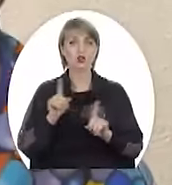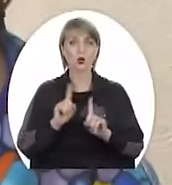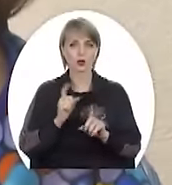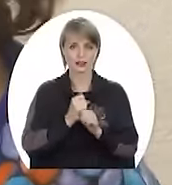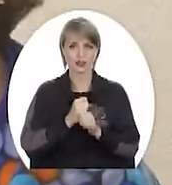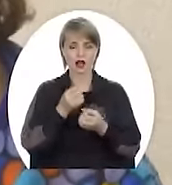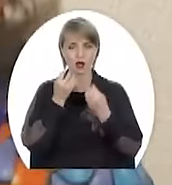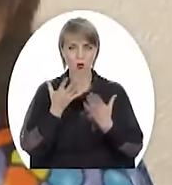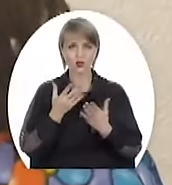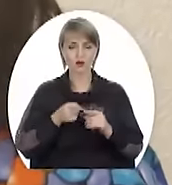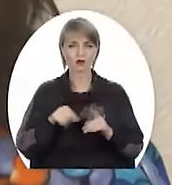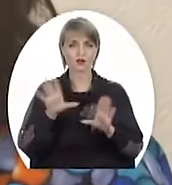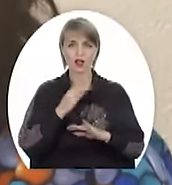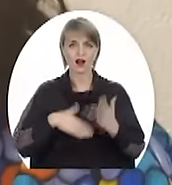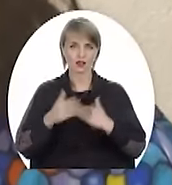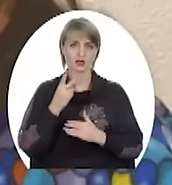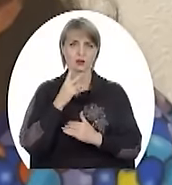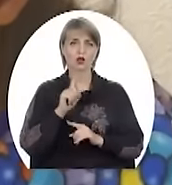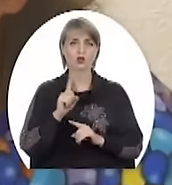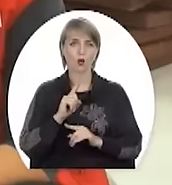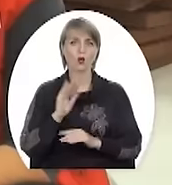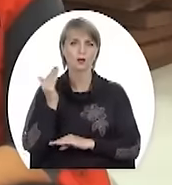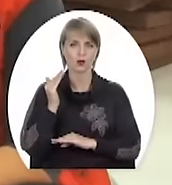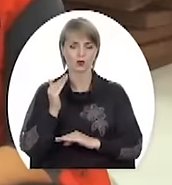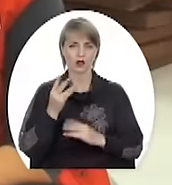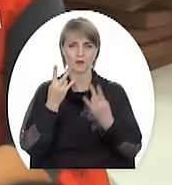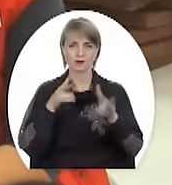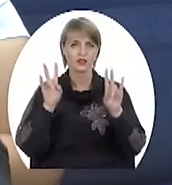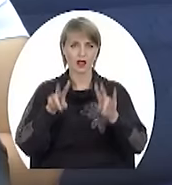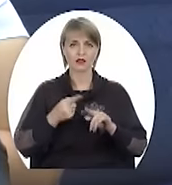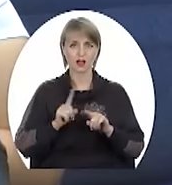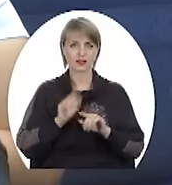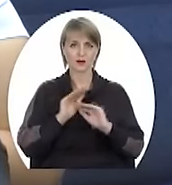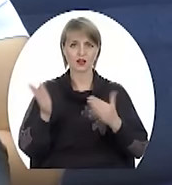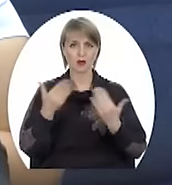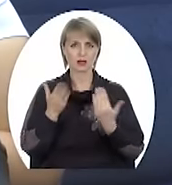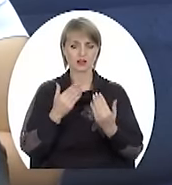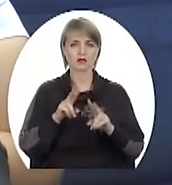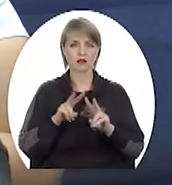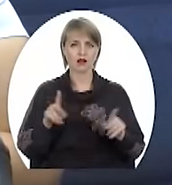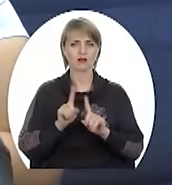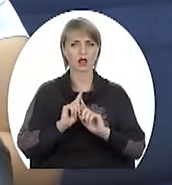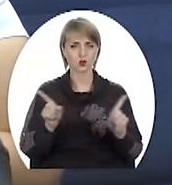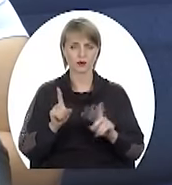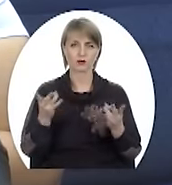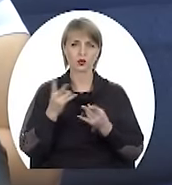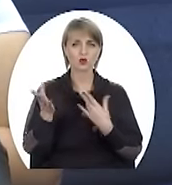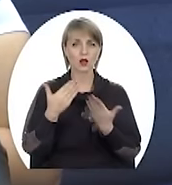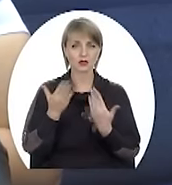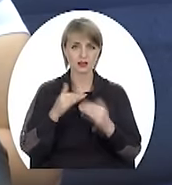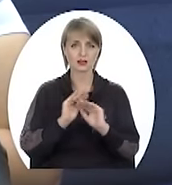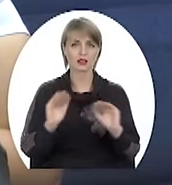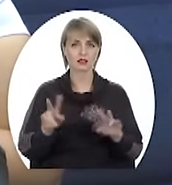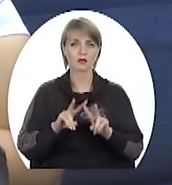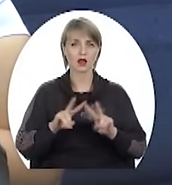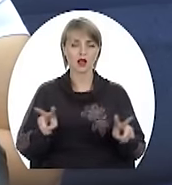кто-то понимает, что я что-то сделал хорошее, потому что все рады. То есть, опять-таки, смотря что у ребенка. Не надо к этим детям относиться как к особенным.